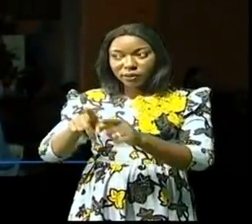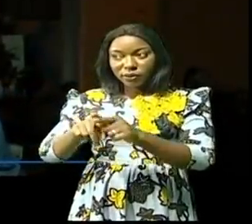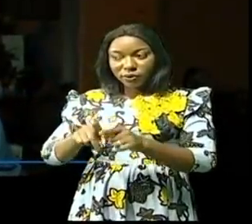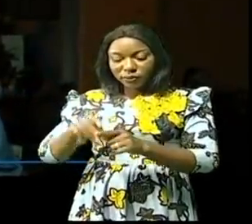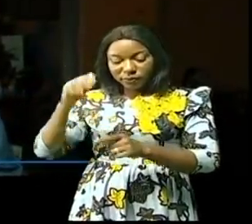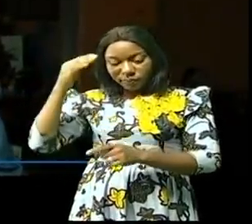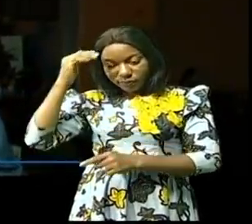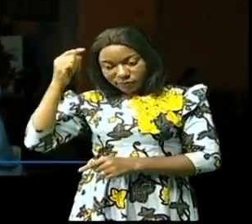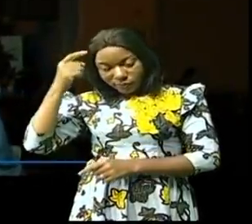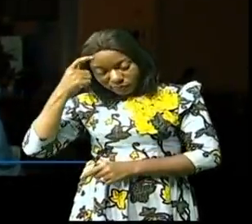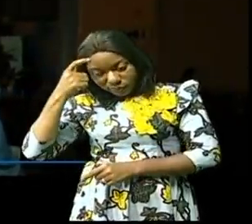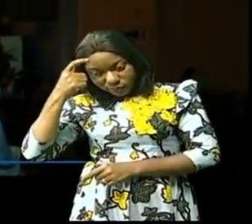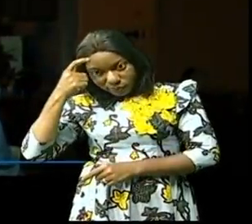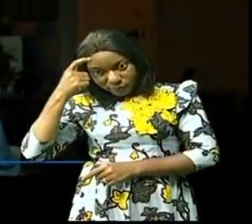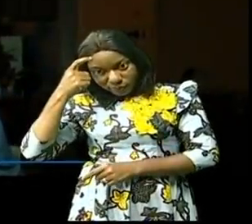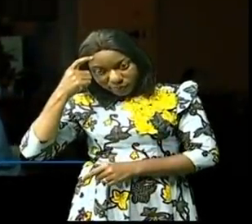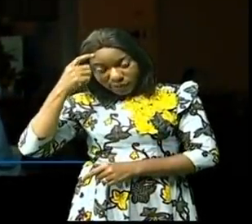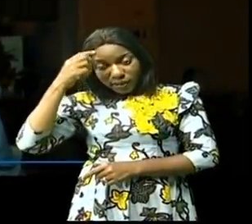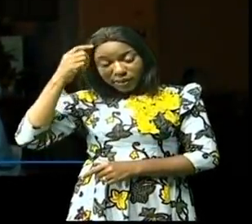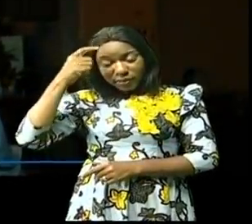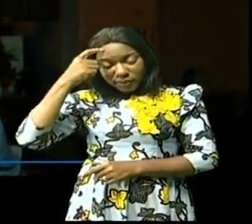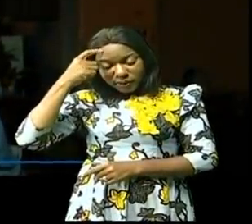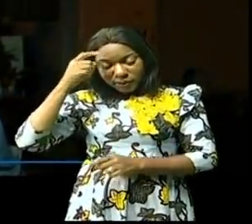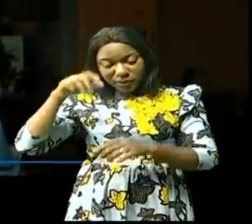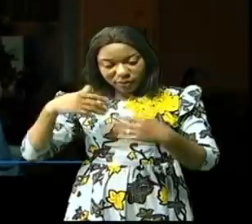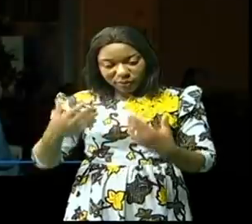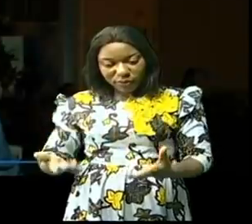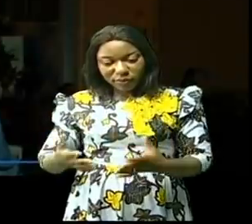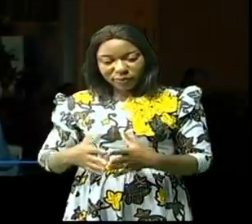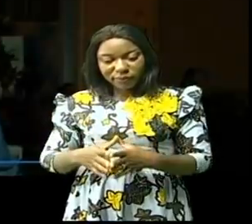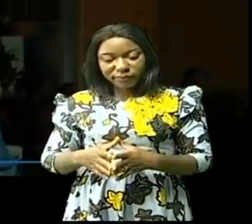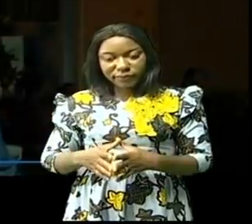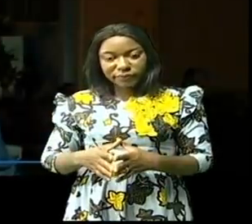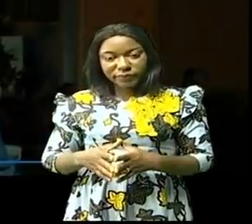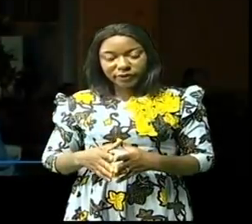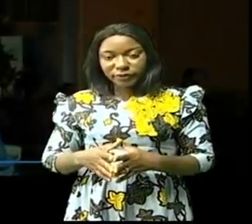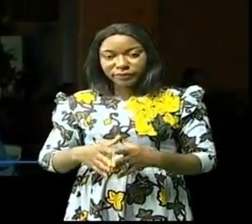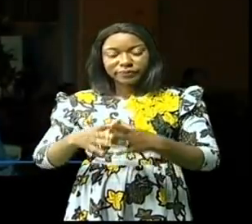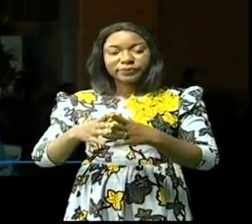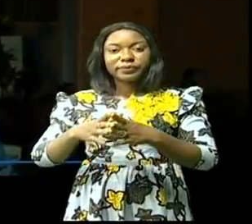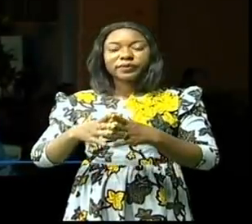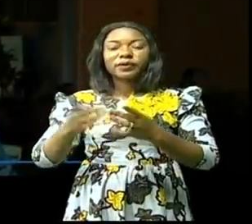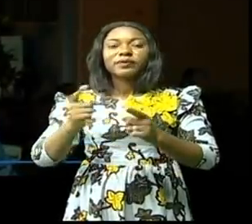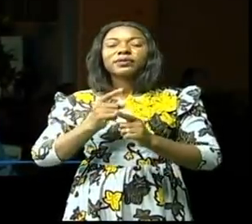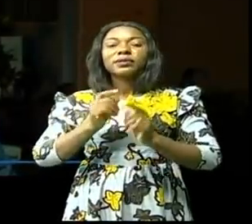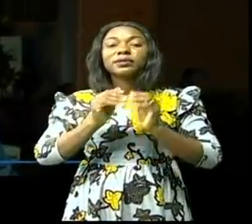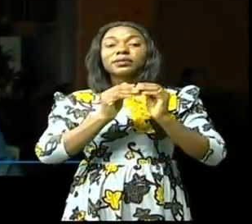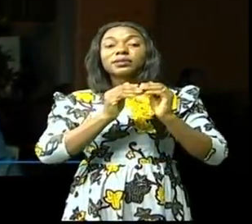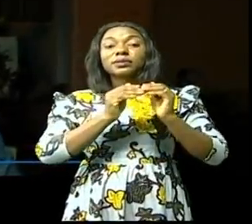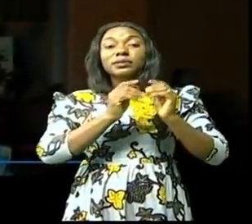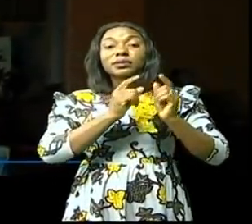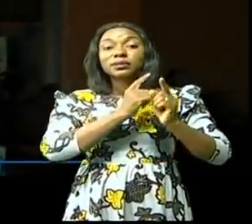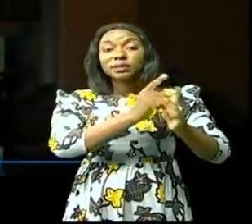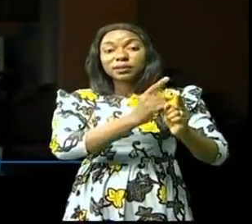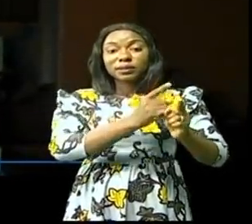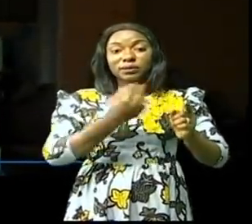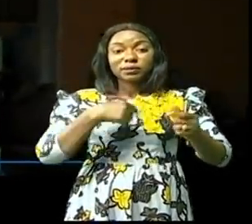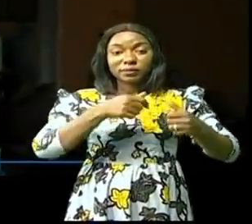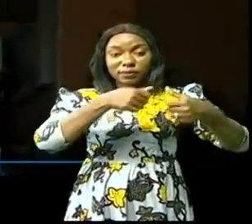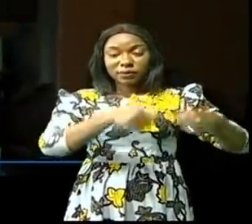songer à la façon dont il va sécuriser le territoire que nous, on va